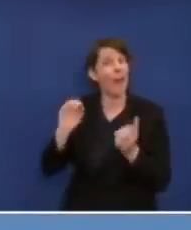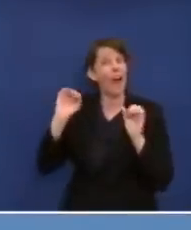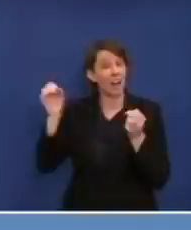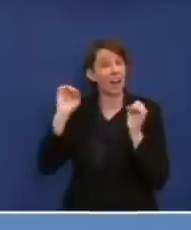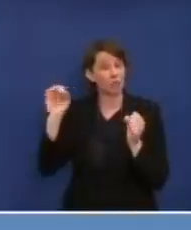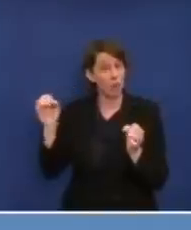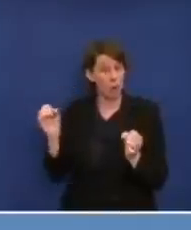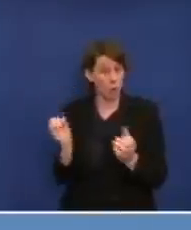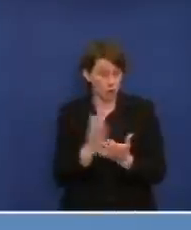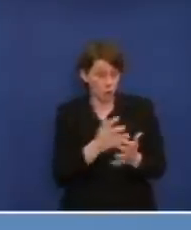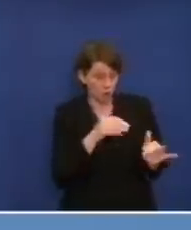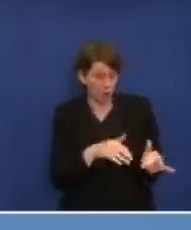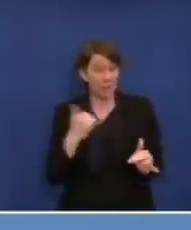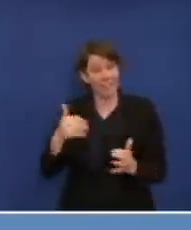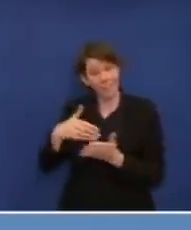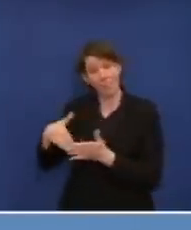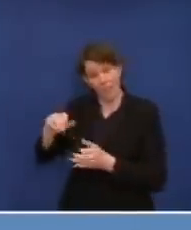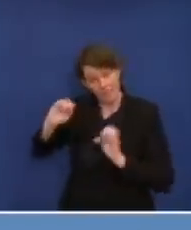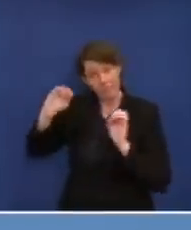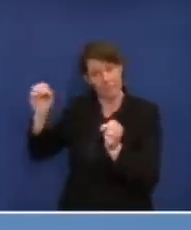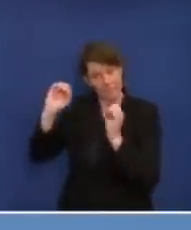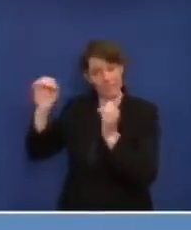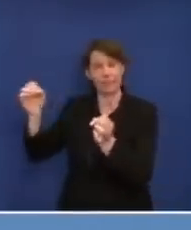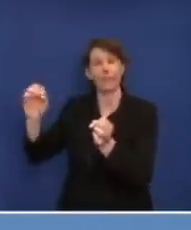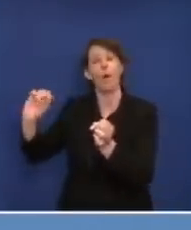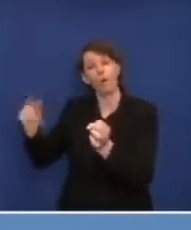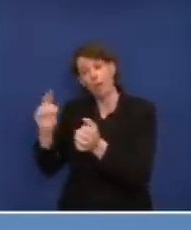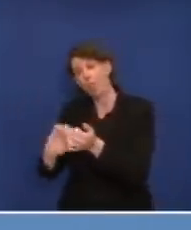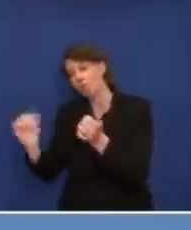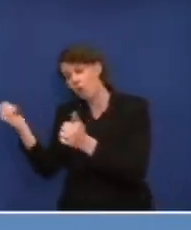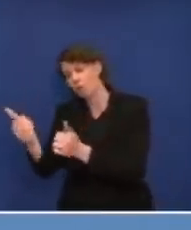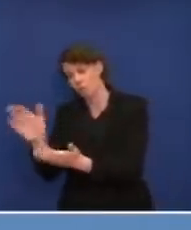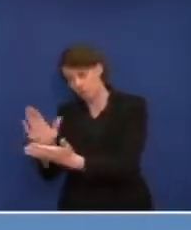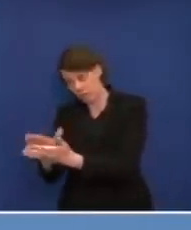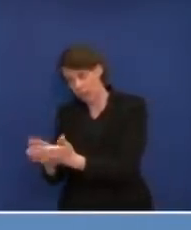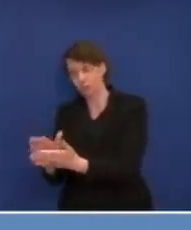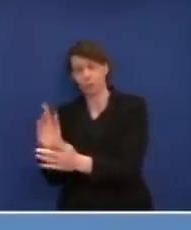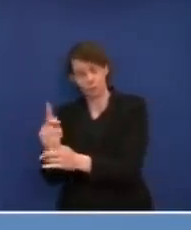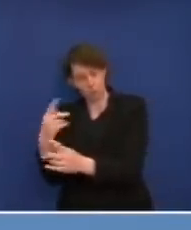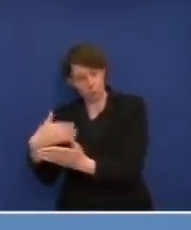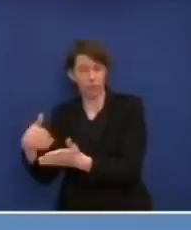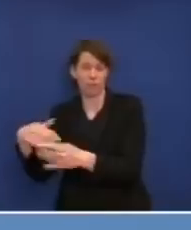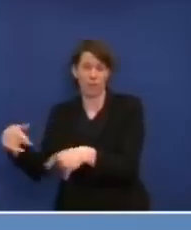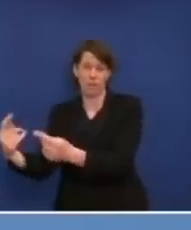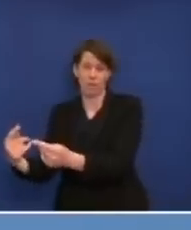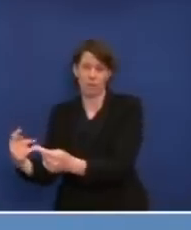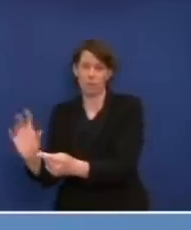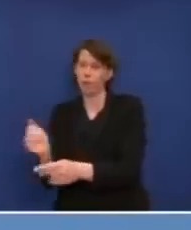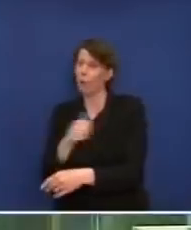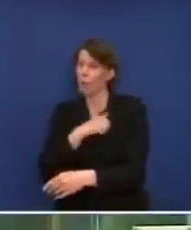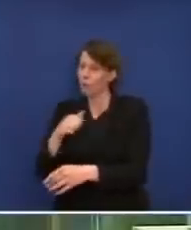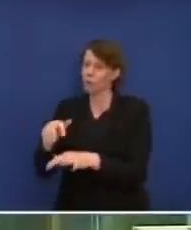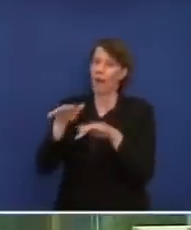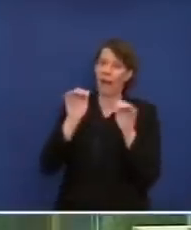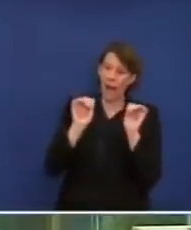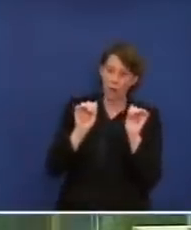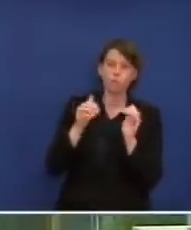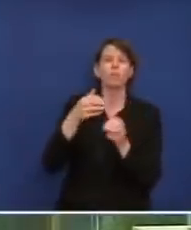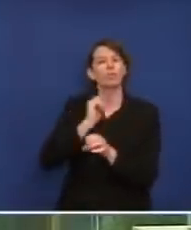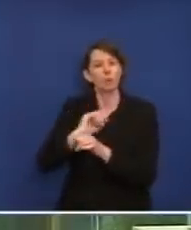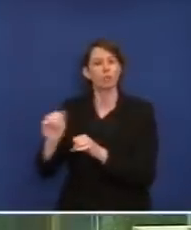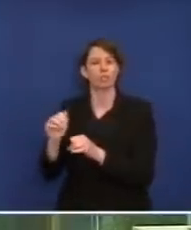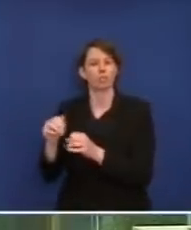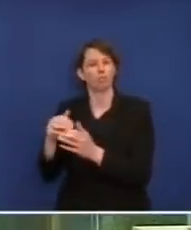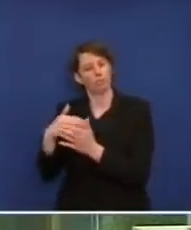möchten, zu nutzen, um diese Fortschritte zu erhalten, auch nach dem Abzug der Bundeswehr. Und daran arbeiten wir